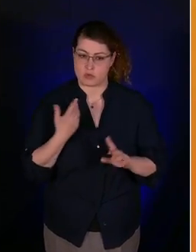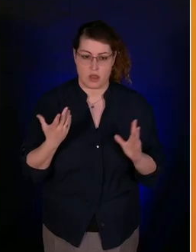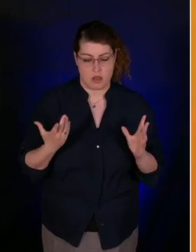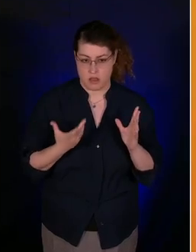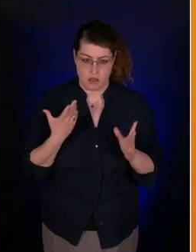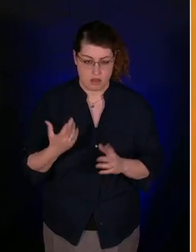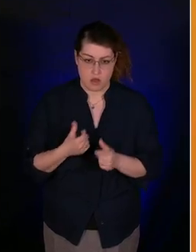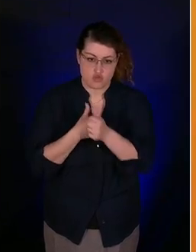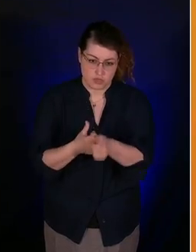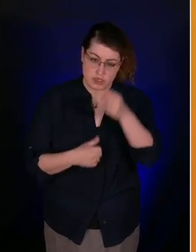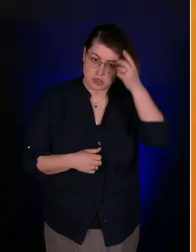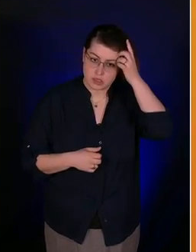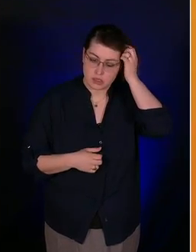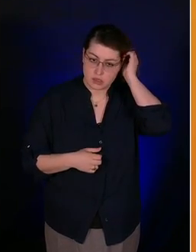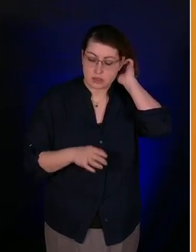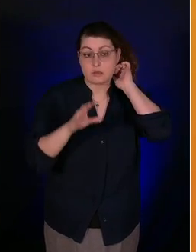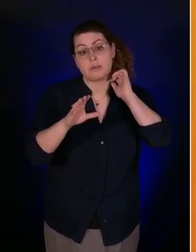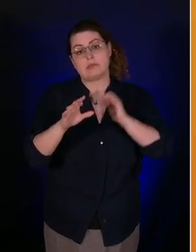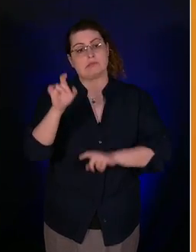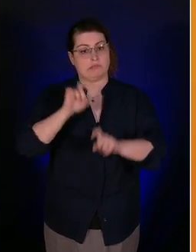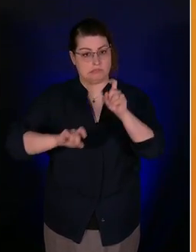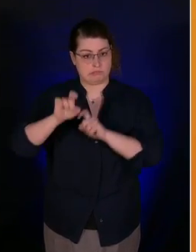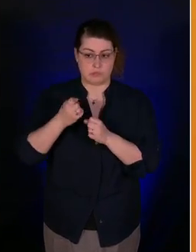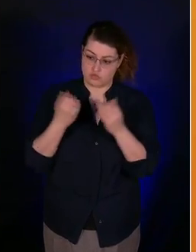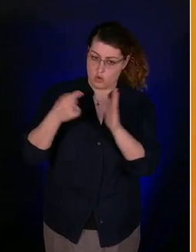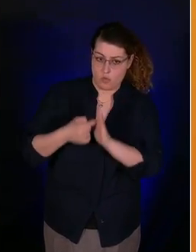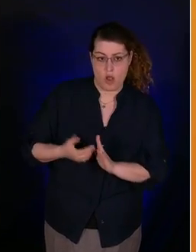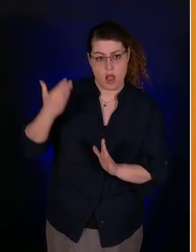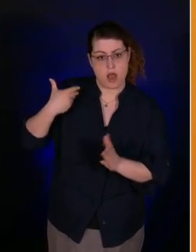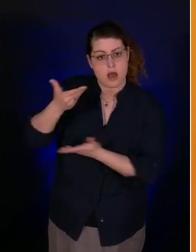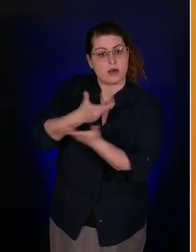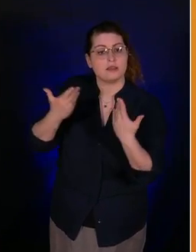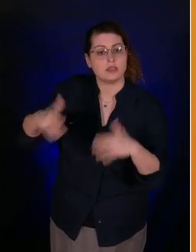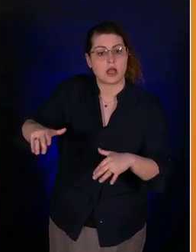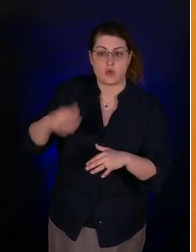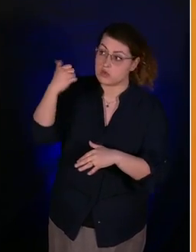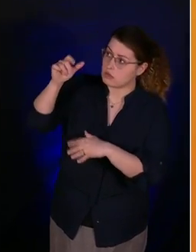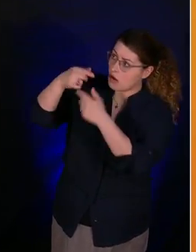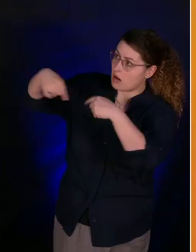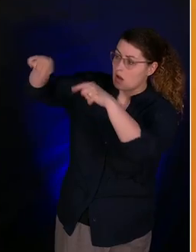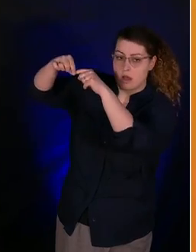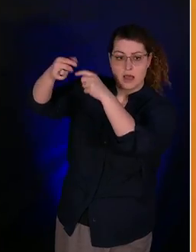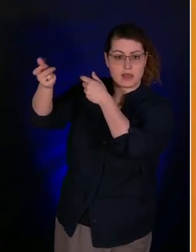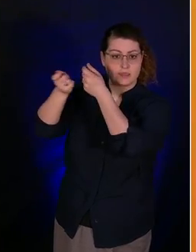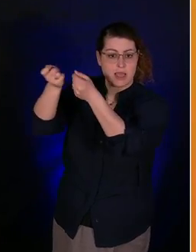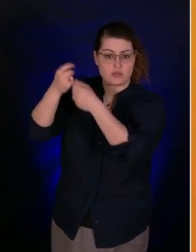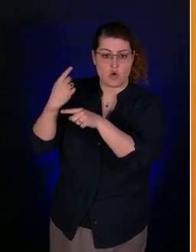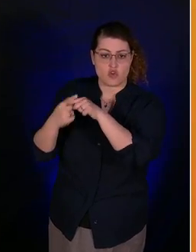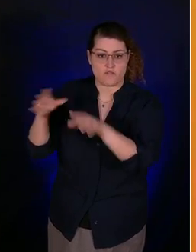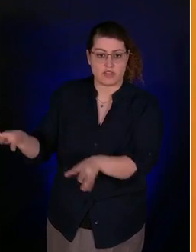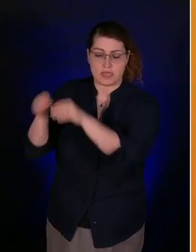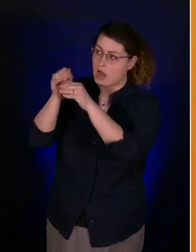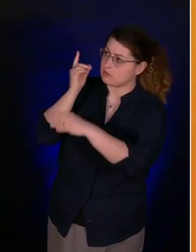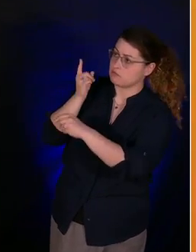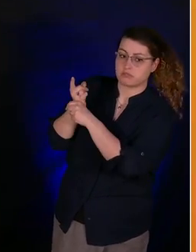Vous ne m'en voudrez pas de prendre un peu de temps pour revenir sur certains points, reprocher à la seule direction confédérale avant de présenter l'intervention que